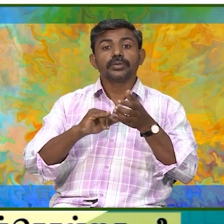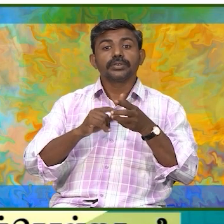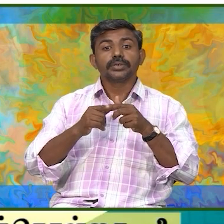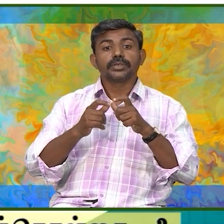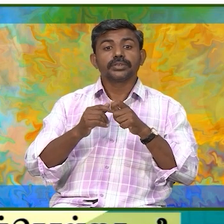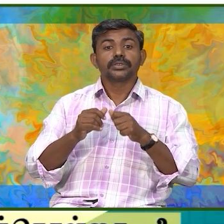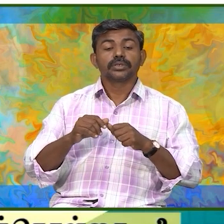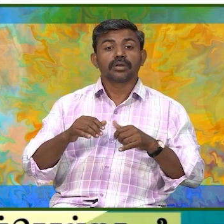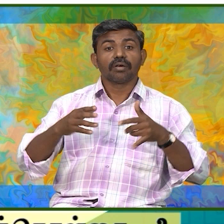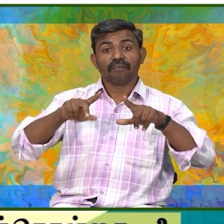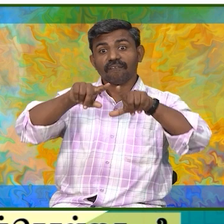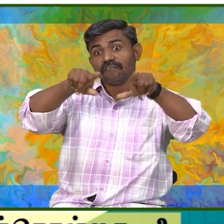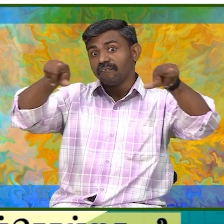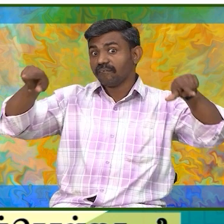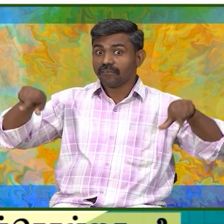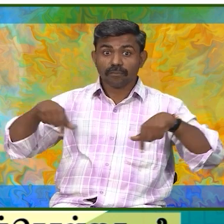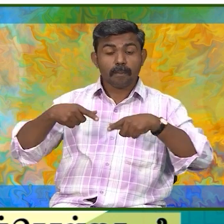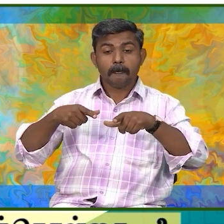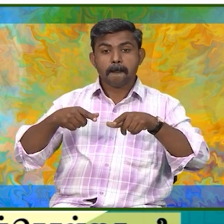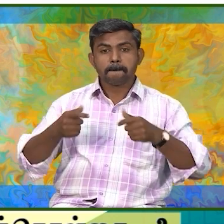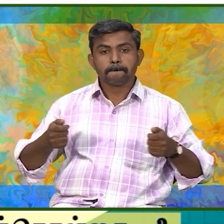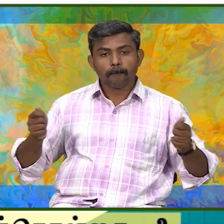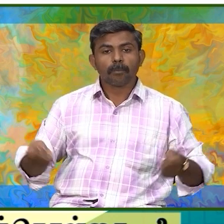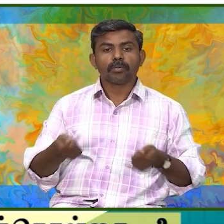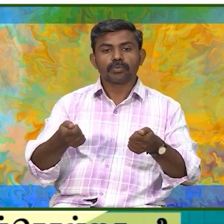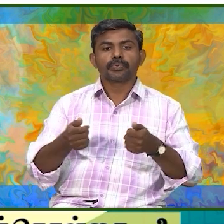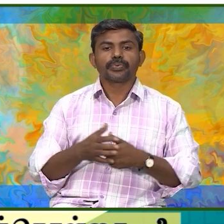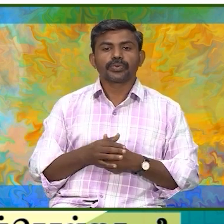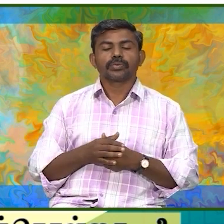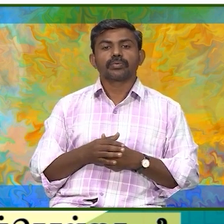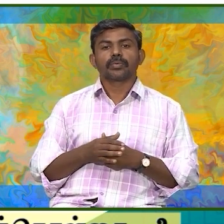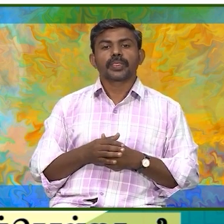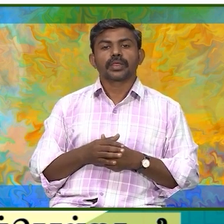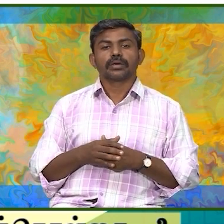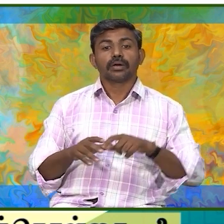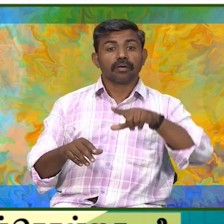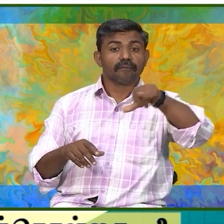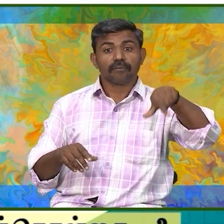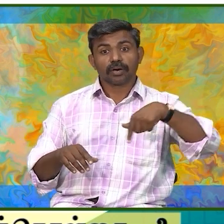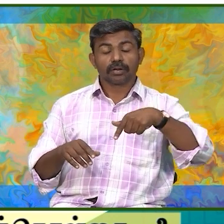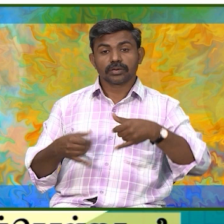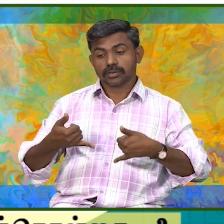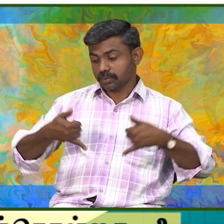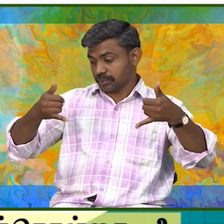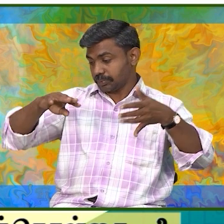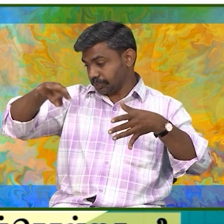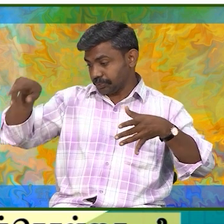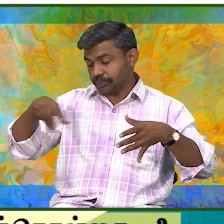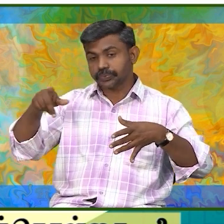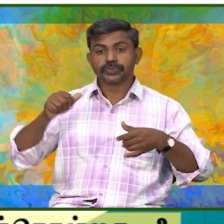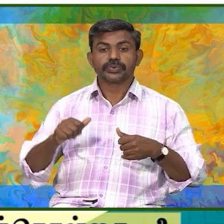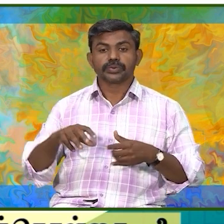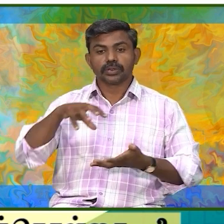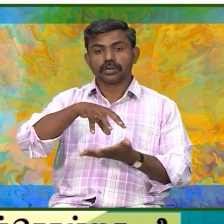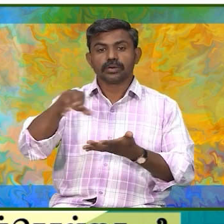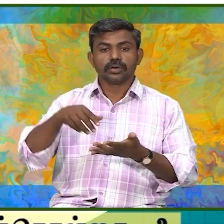இது வங்காள விரிகுடா பல்துறை தொழில்நுட்பத்தில் ஒரு பொருளாதார முயற்சியாகும். அதாவது வங்காள விரிகுடா இருக்குது நம்மளுடைய பக்கத்தில் இருக்கக்கூடிய அந்த வங்காள விரிகுடா கடல்